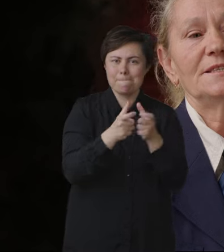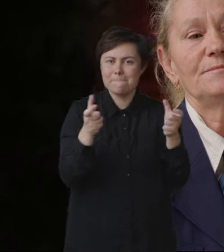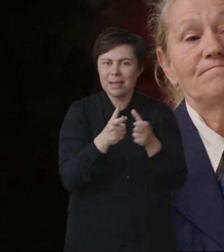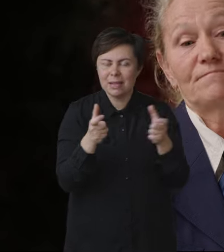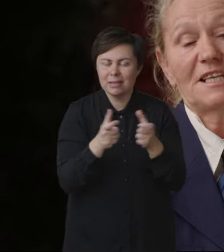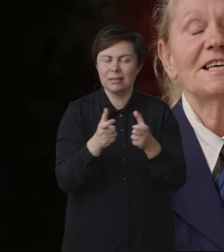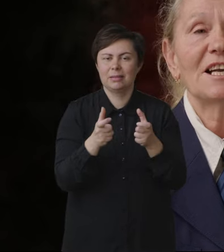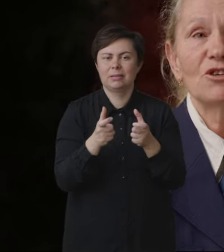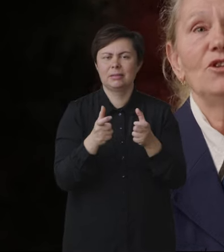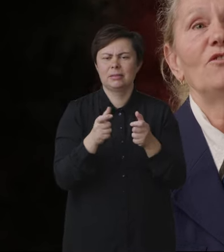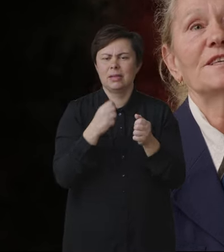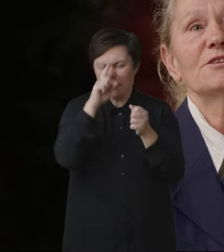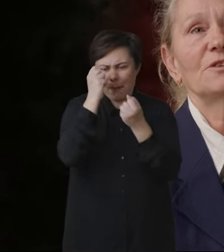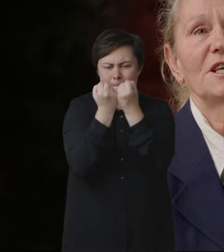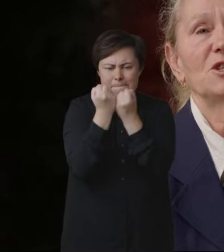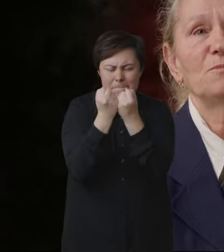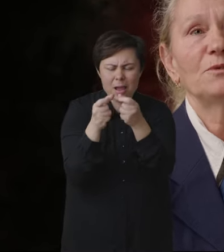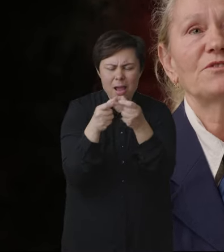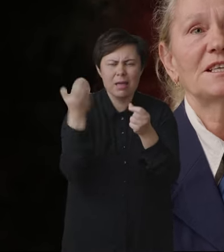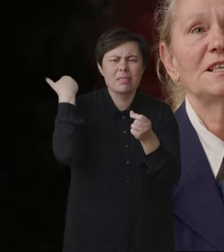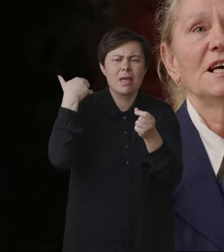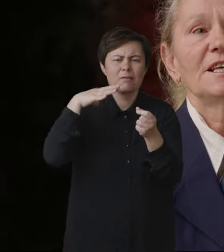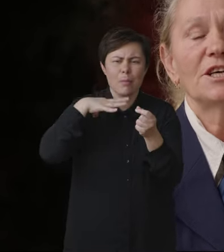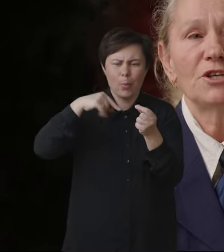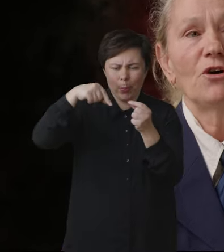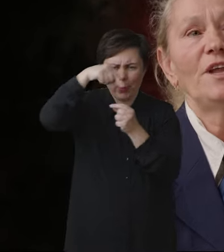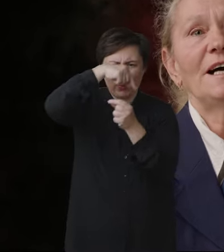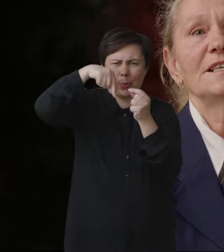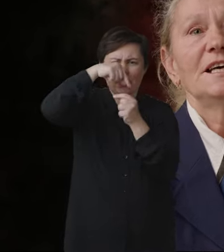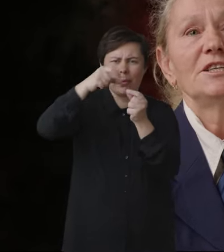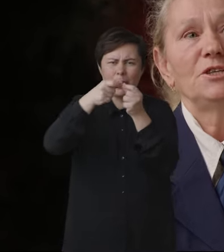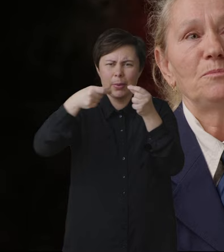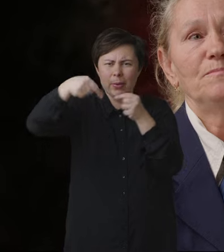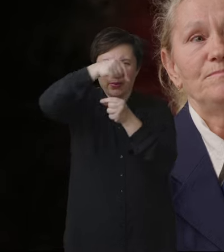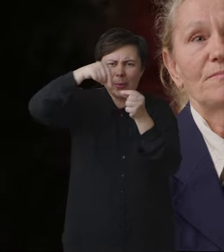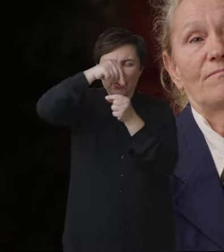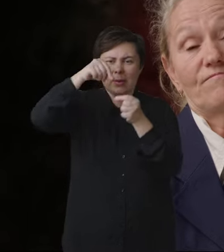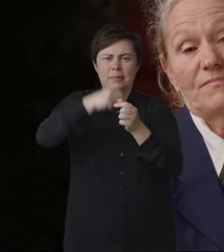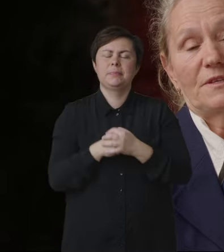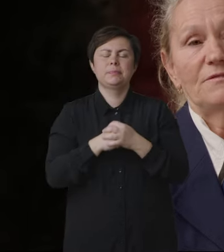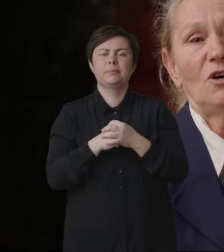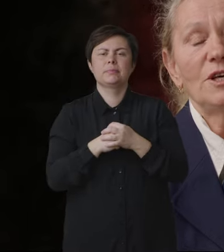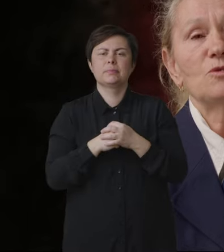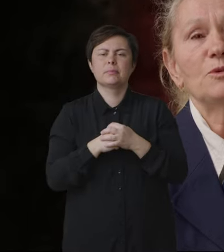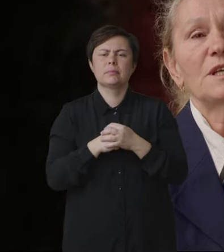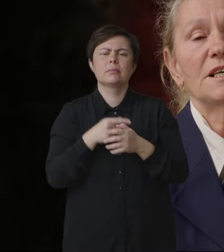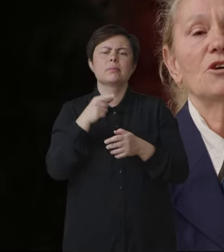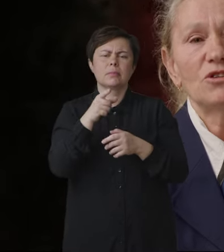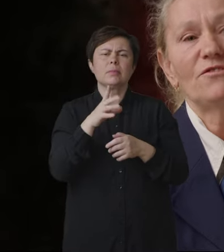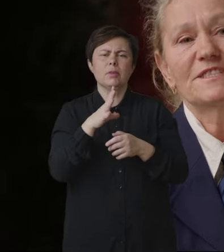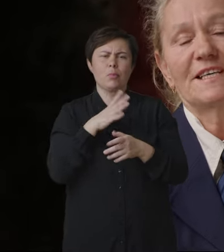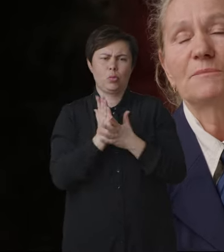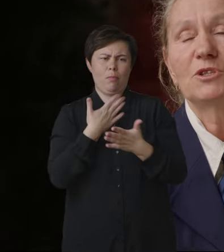bilety takie kartonowe, co kiedyś były w takich terionach i one już były